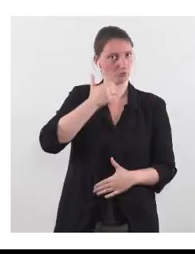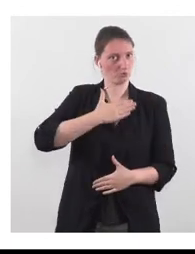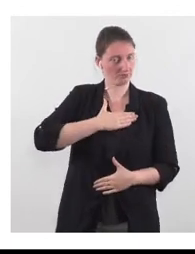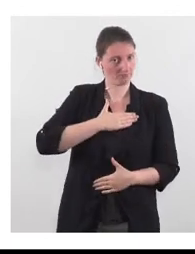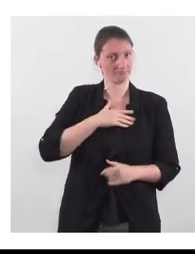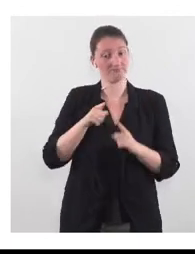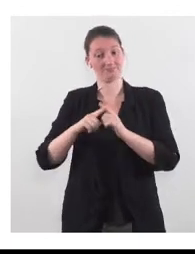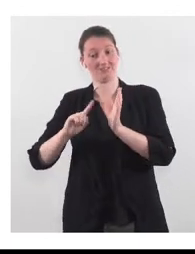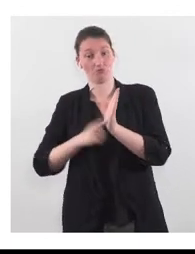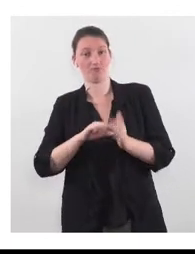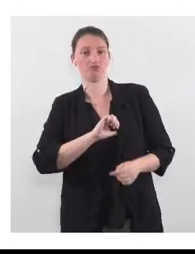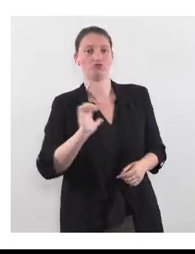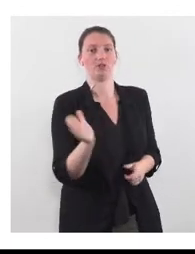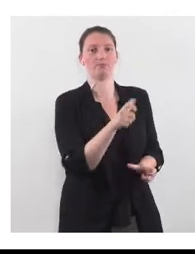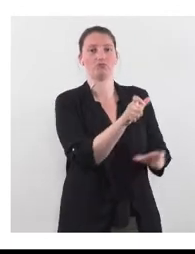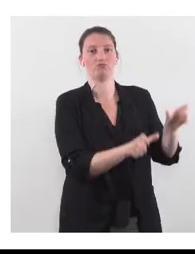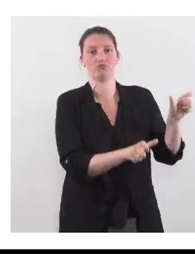et le droit des individus